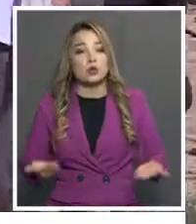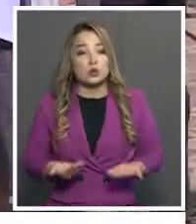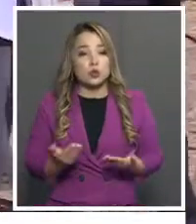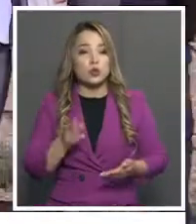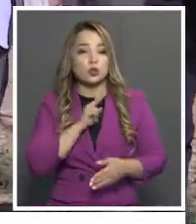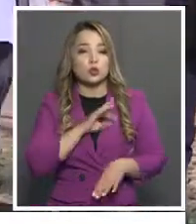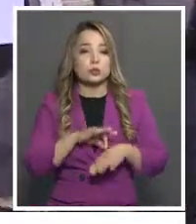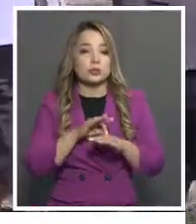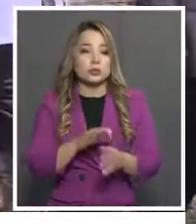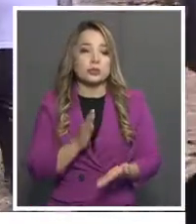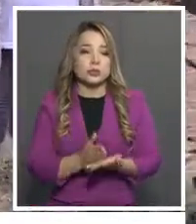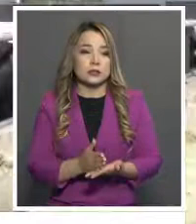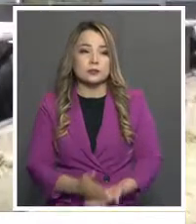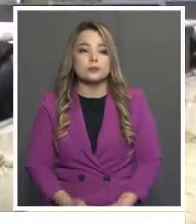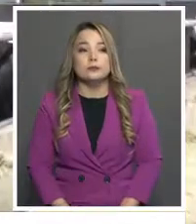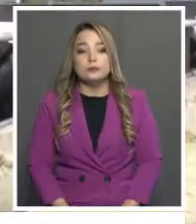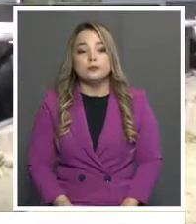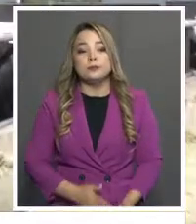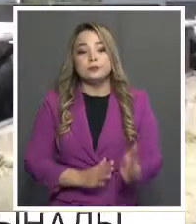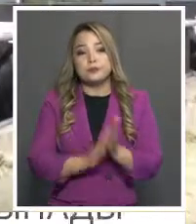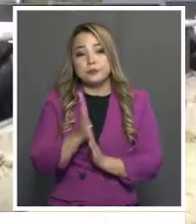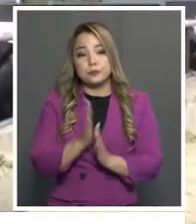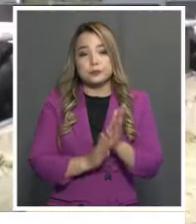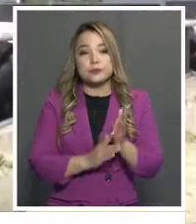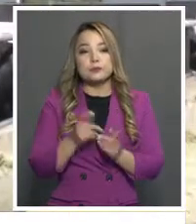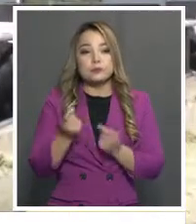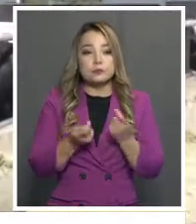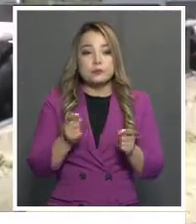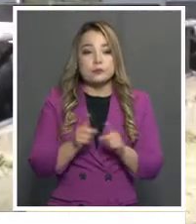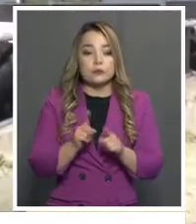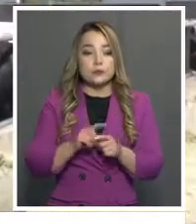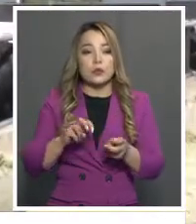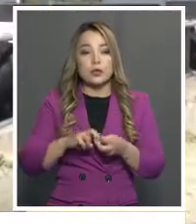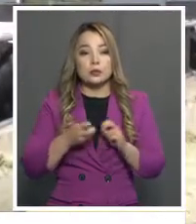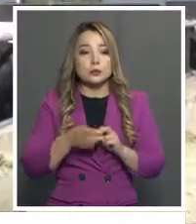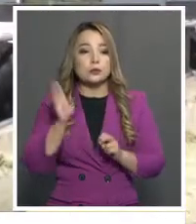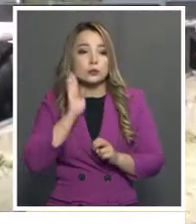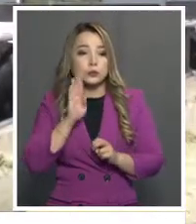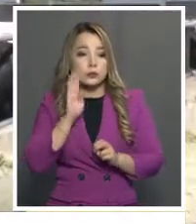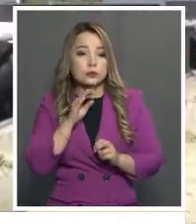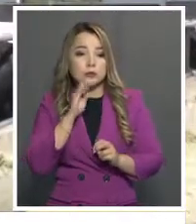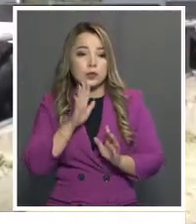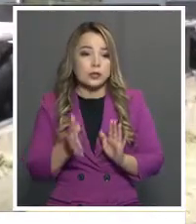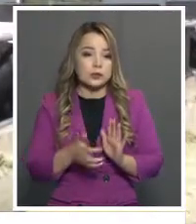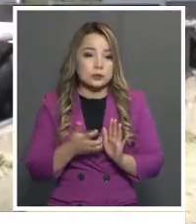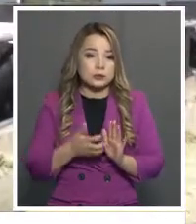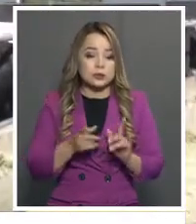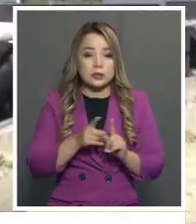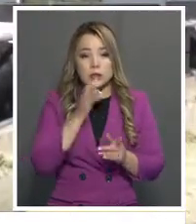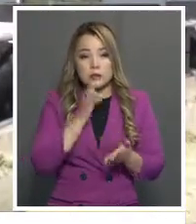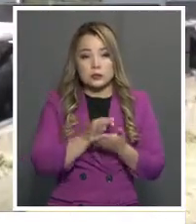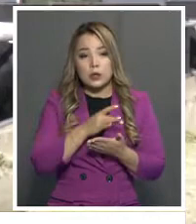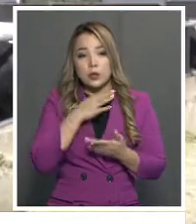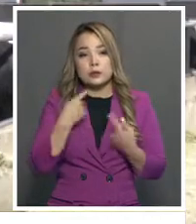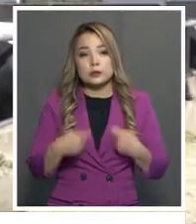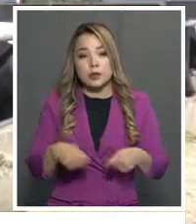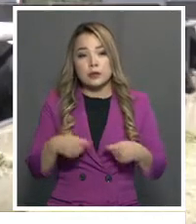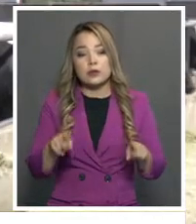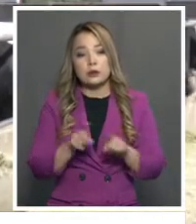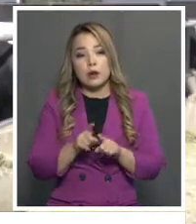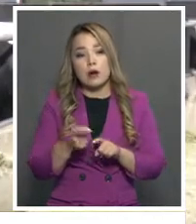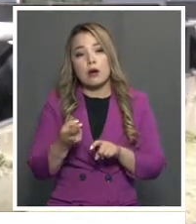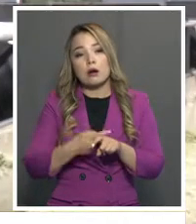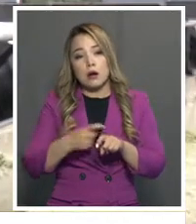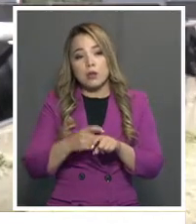істейді. Жемшөп мәселесін, яғни судың тапшы бола бастауы, сосын өткендегі біраз табарлардың,